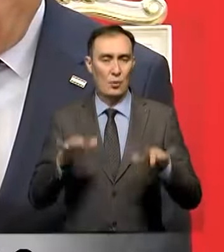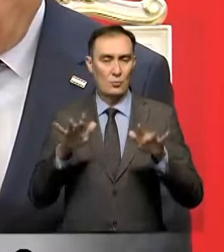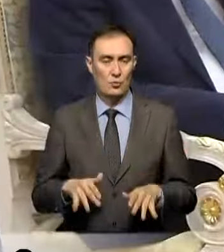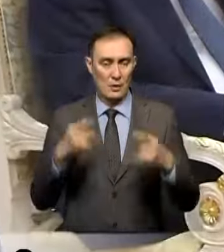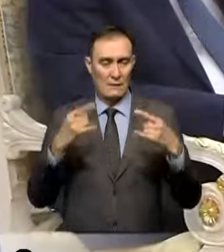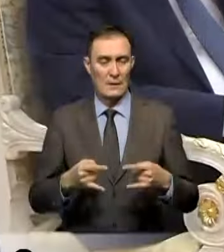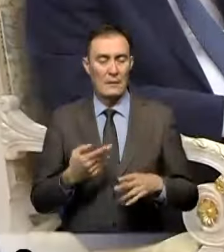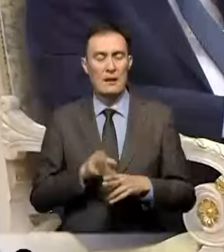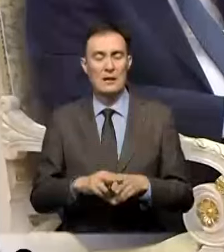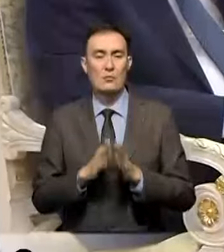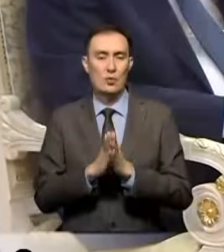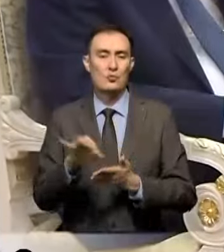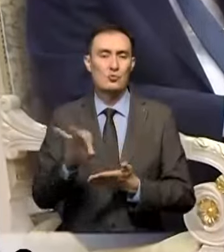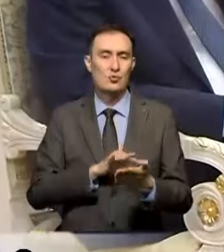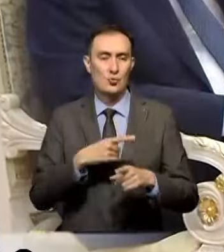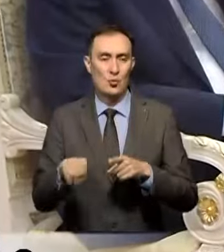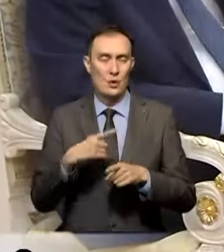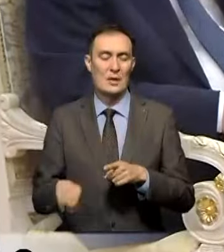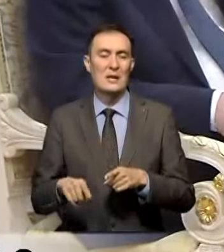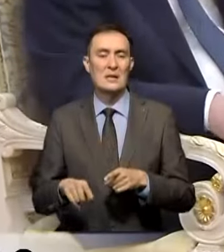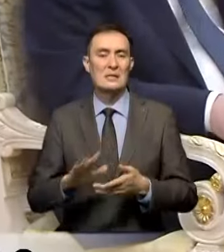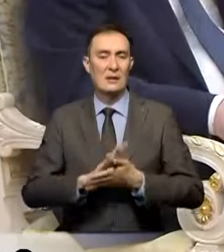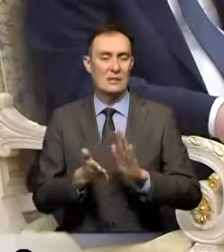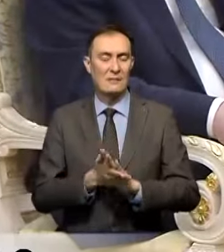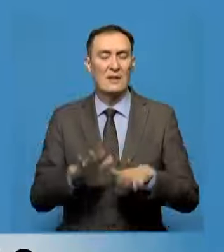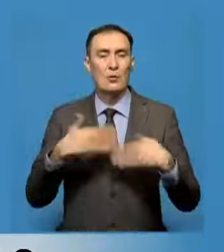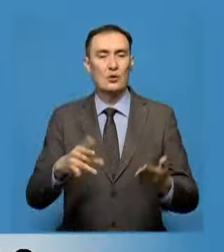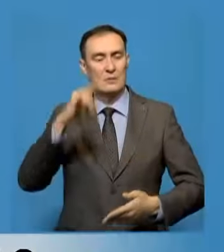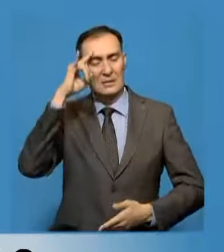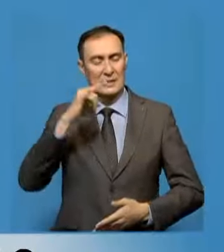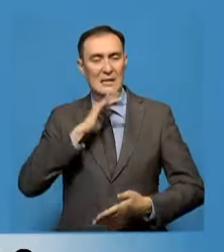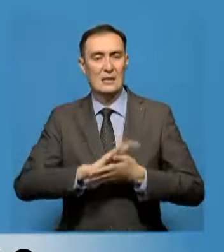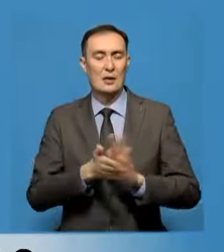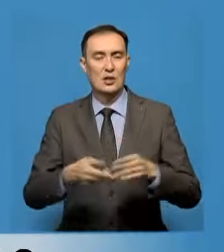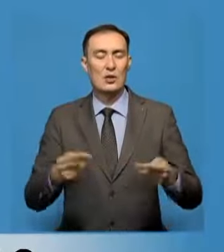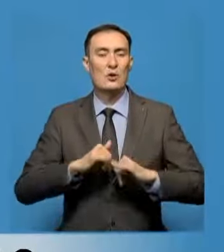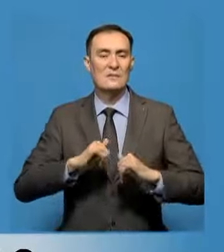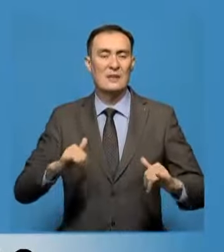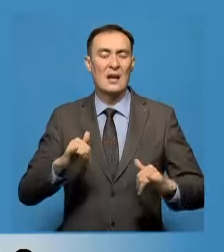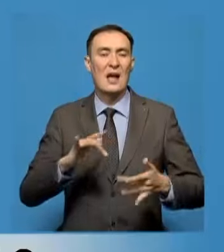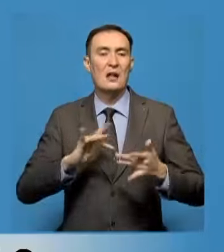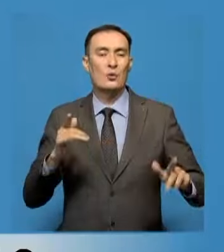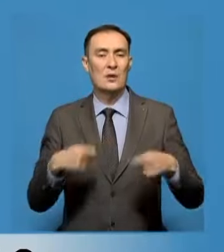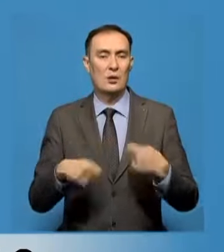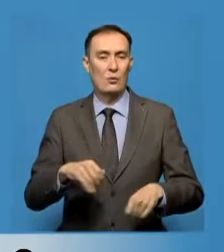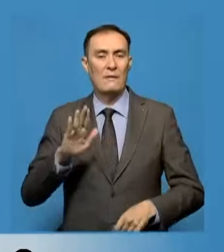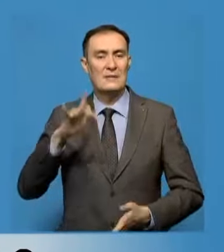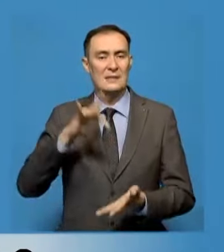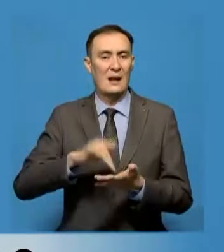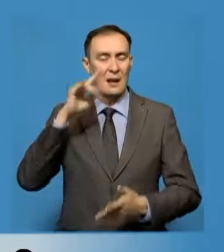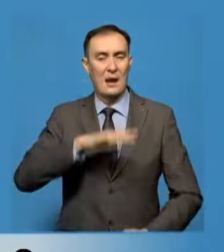связи прошу ускорить согласование предложенного Казахстаном соглашения о развитии электронной торговли в Центральной